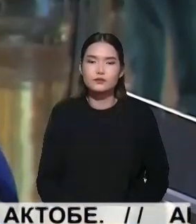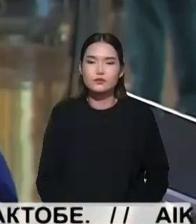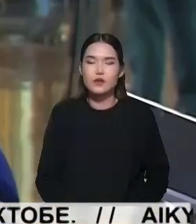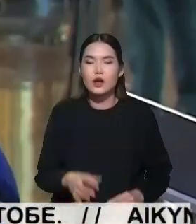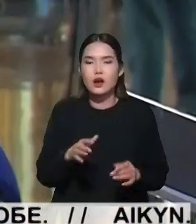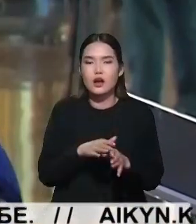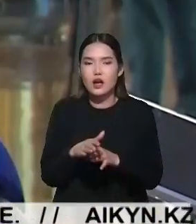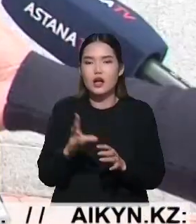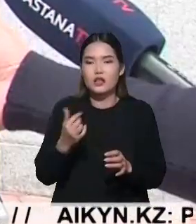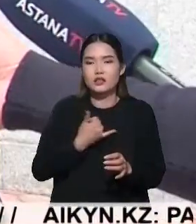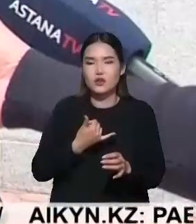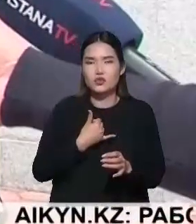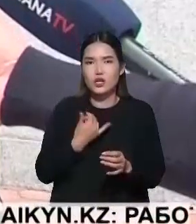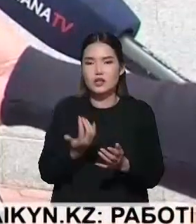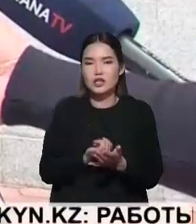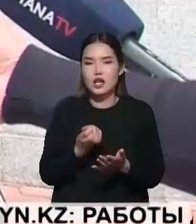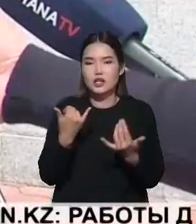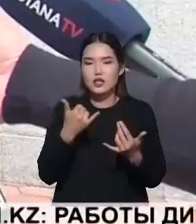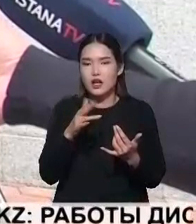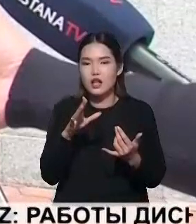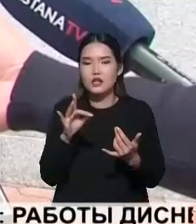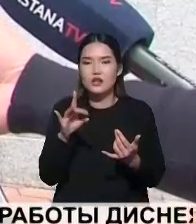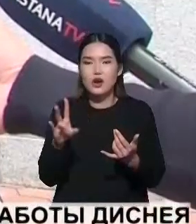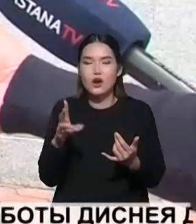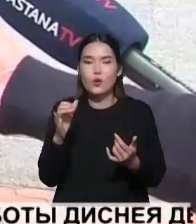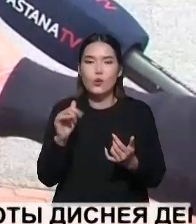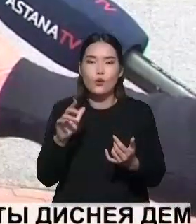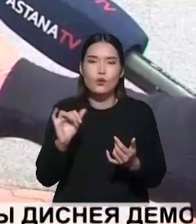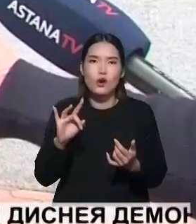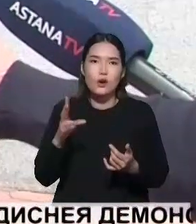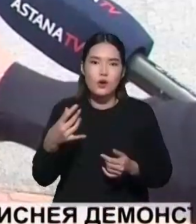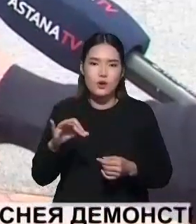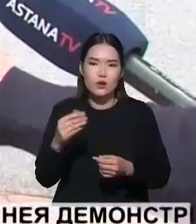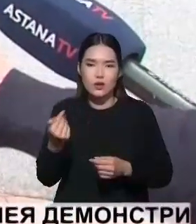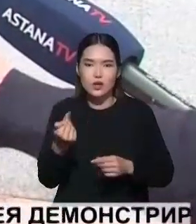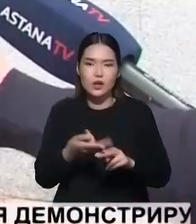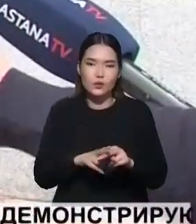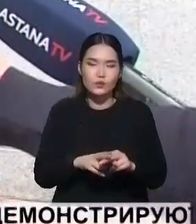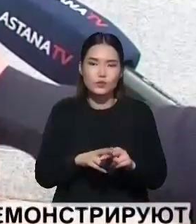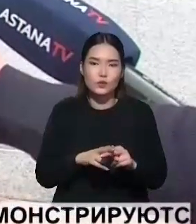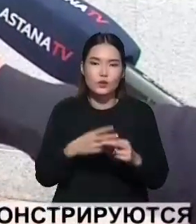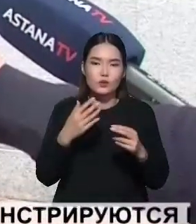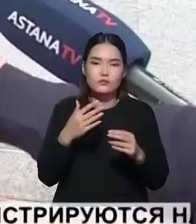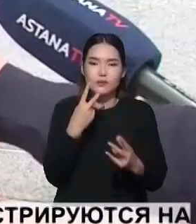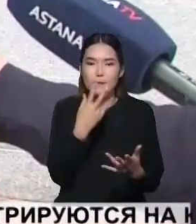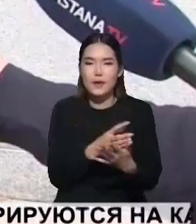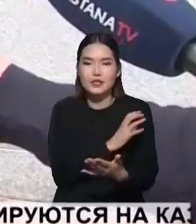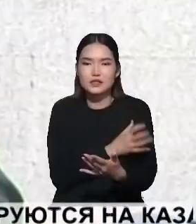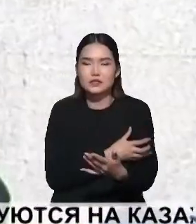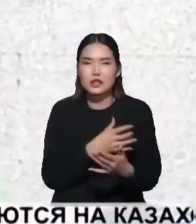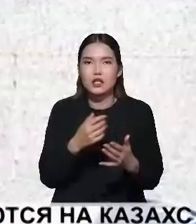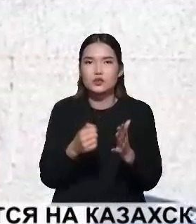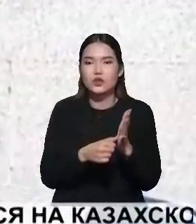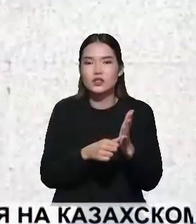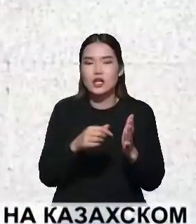обороноспособность наших вооруженных сил. Данный дрон предназначен для сбрасывания, прицельного сброса боеприпасов.